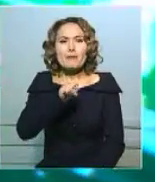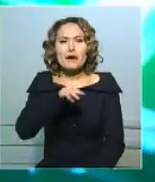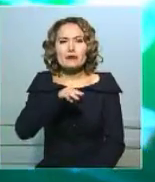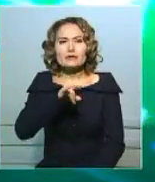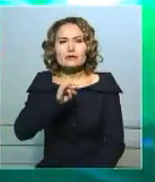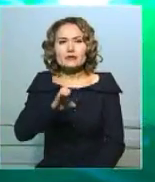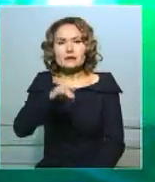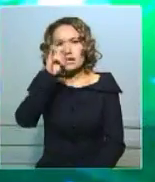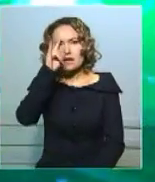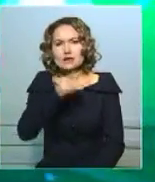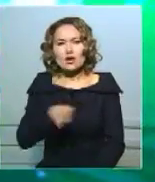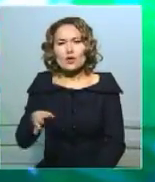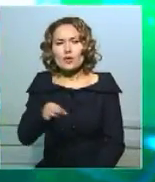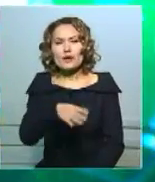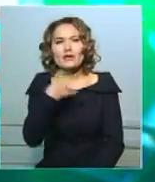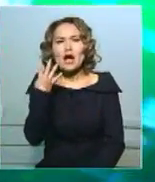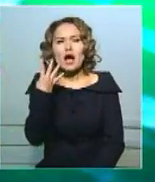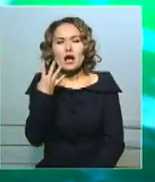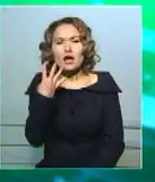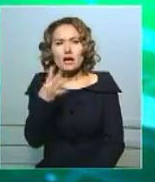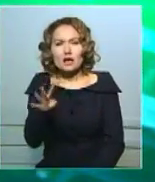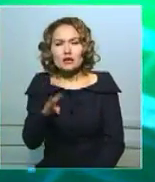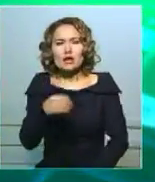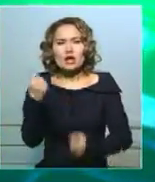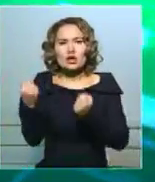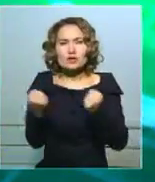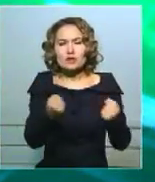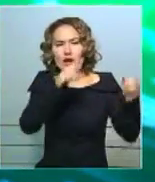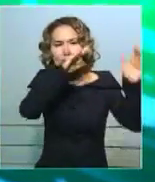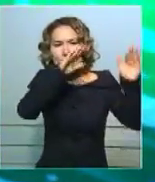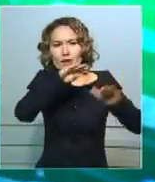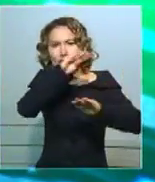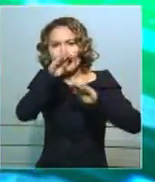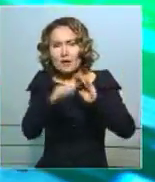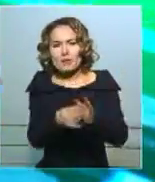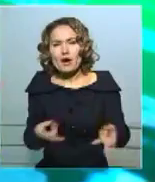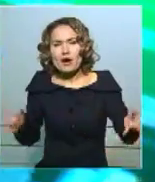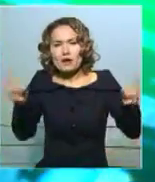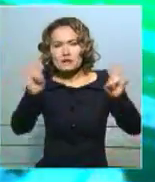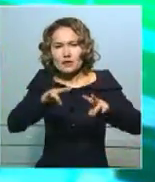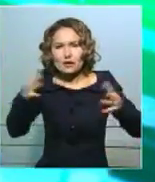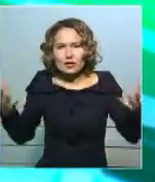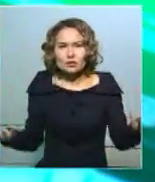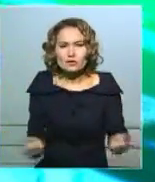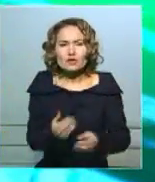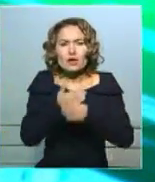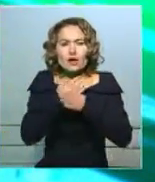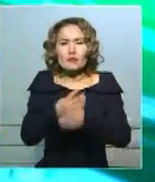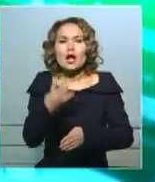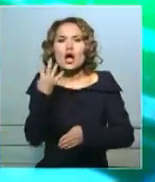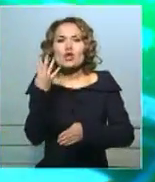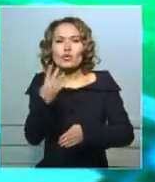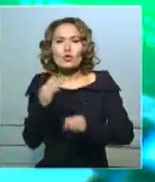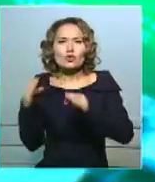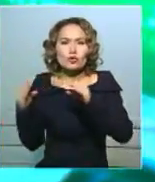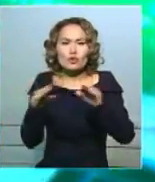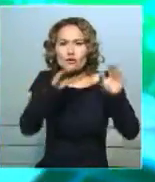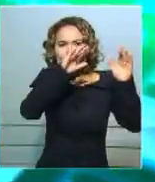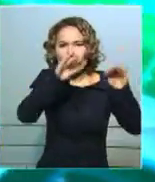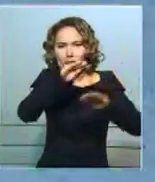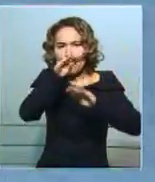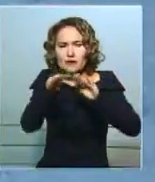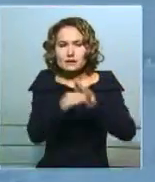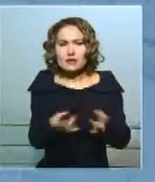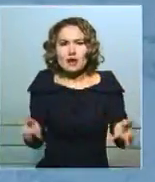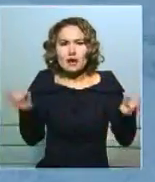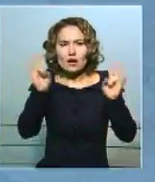Батыс Қазақстан облысында 40 шақты жолаушы қар құрсауынан құтқарылды. Ауа райының тосын мінезіне тап болған төрт көлік ақтүтек бораннан жүре алмай